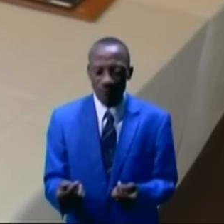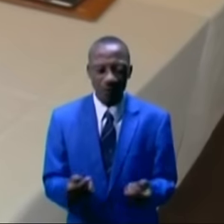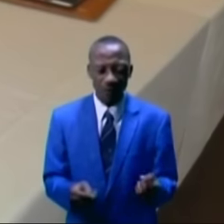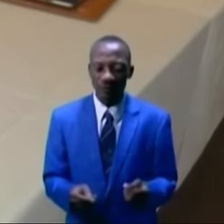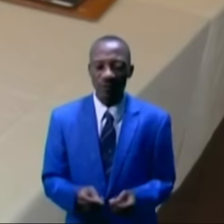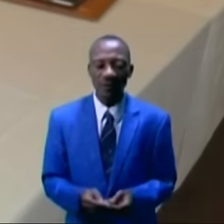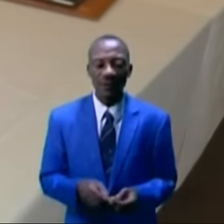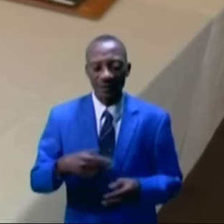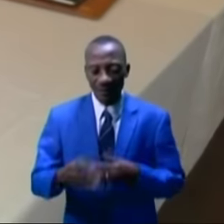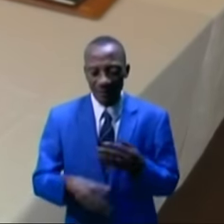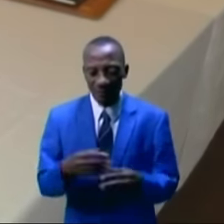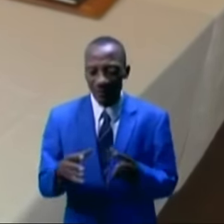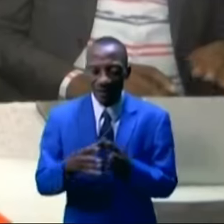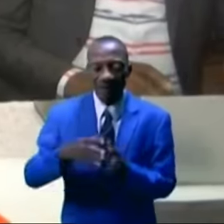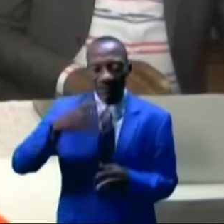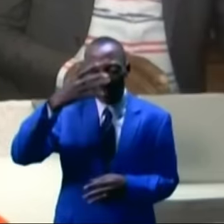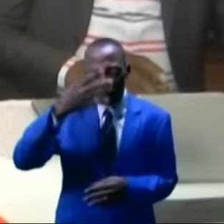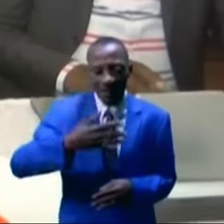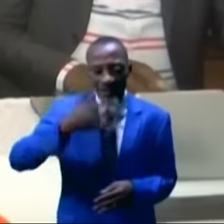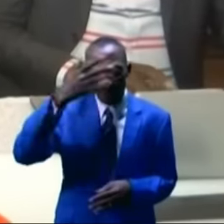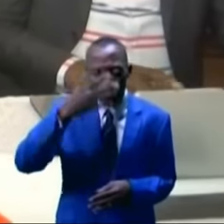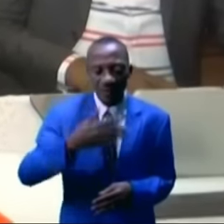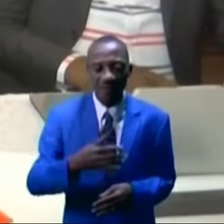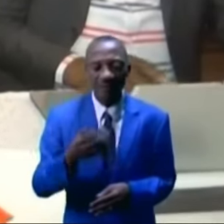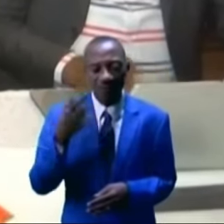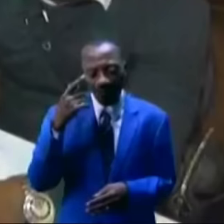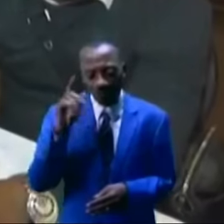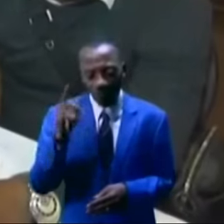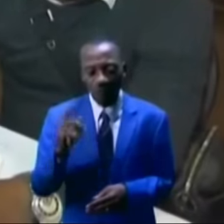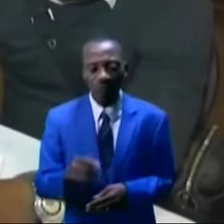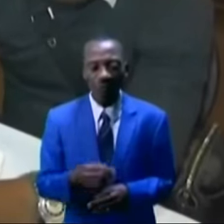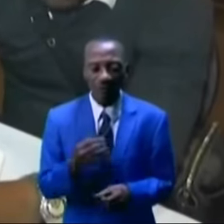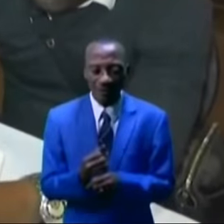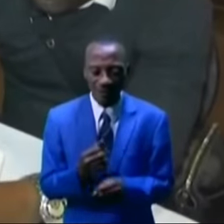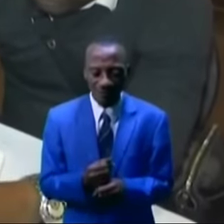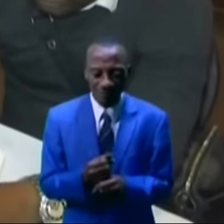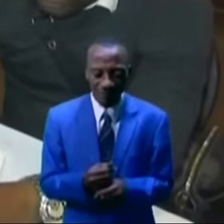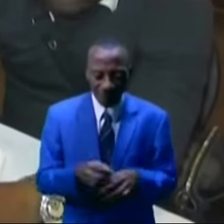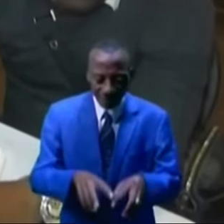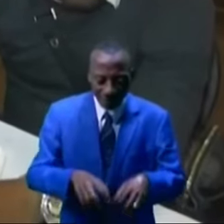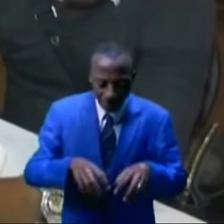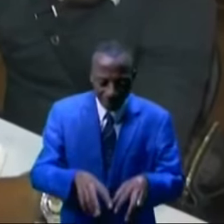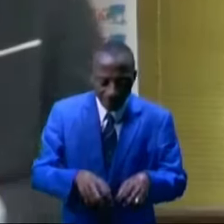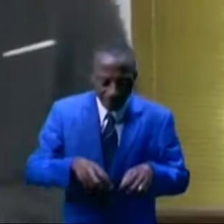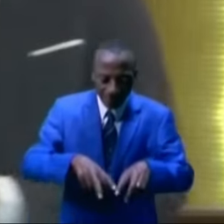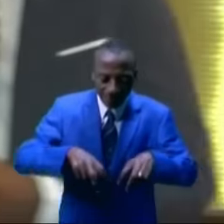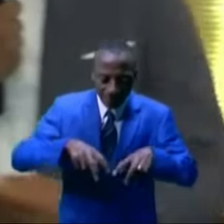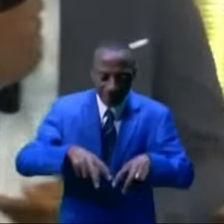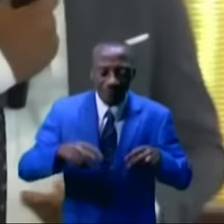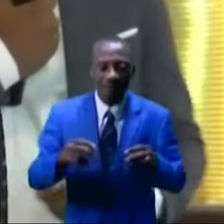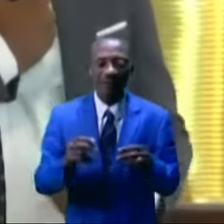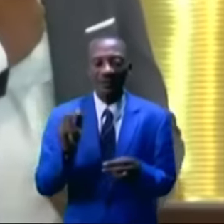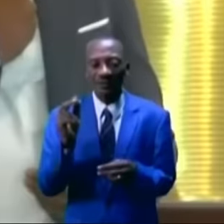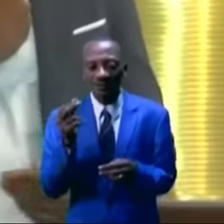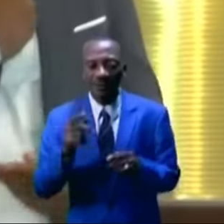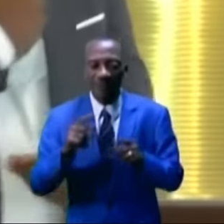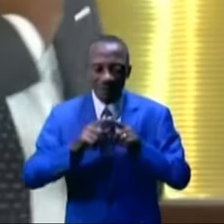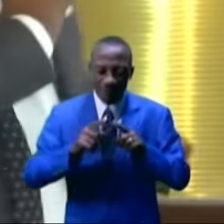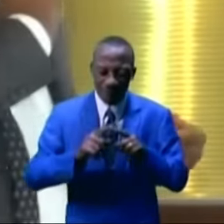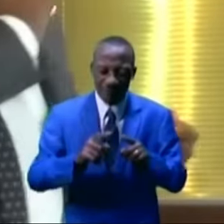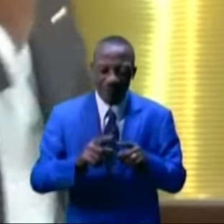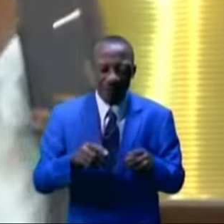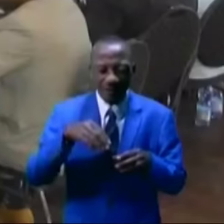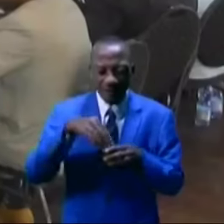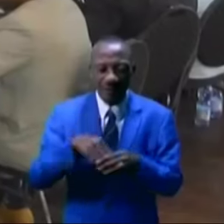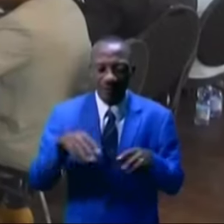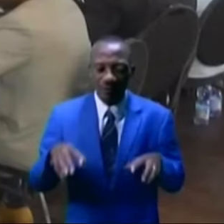les industries extractives, ITIE-RDC, poursuit sans relâche l'accomplissement de ses différentes missions. Ainsi,